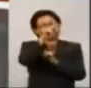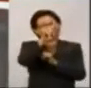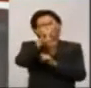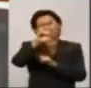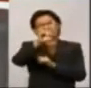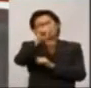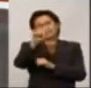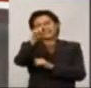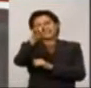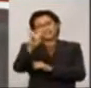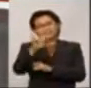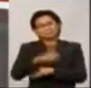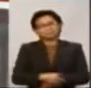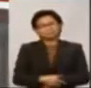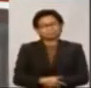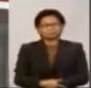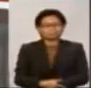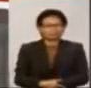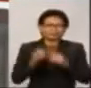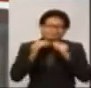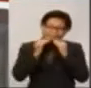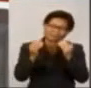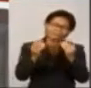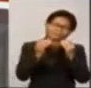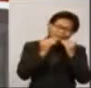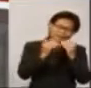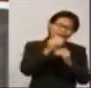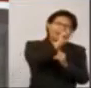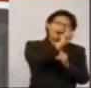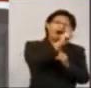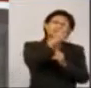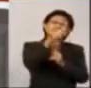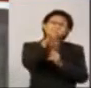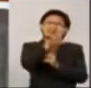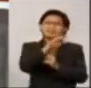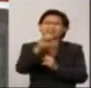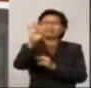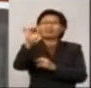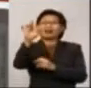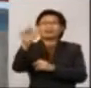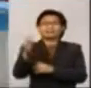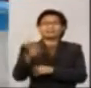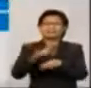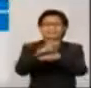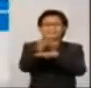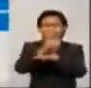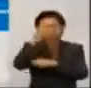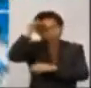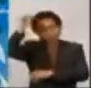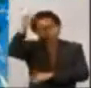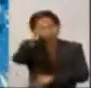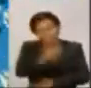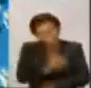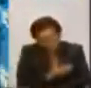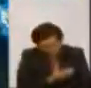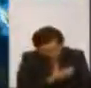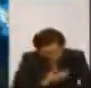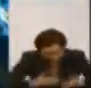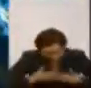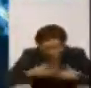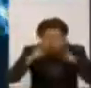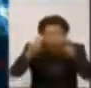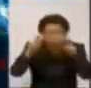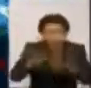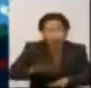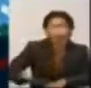Silakan. Ya, terima kasih Akhtar dan Farhatul di Angkasa Puri. Assalamualaikum dan salam sejahtera penonton sekalian.